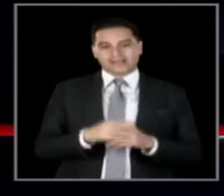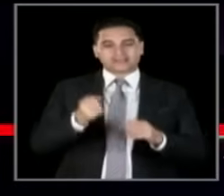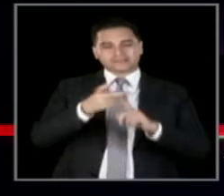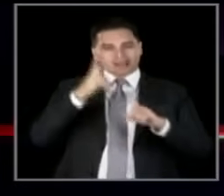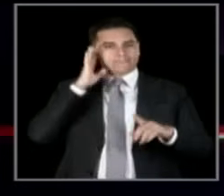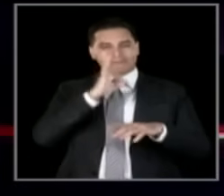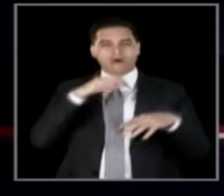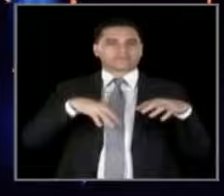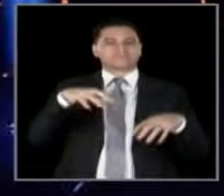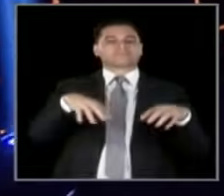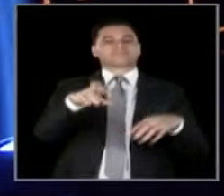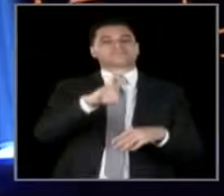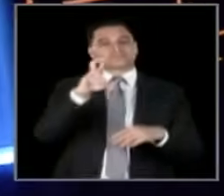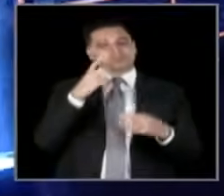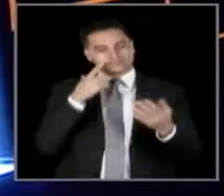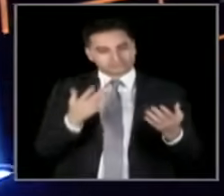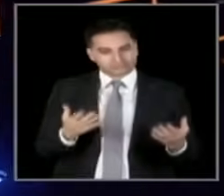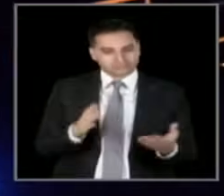لوحات ومعالم، والسؤال هو: